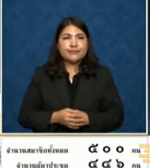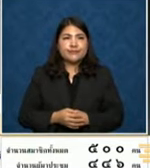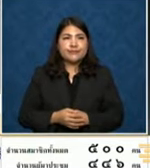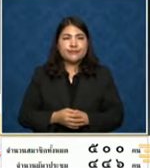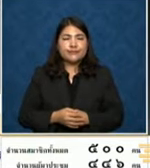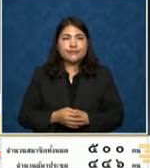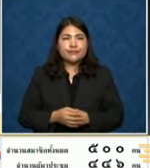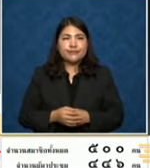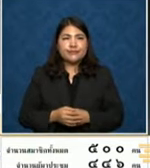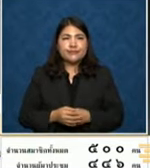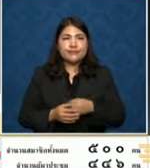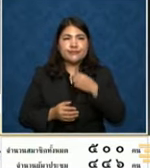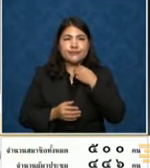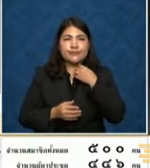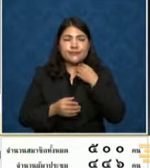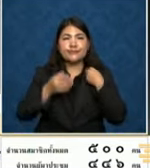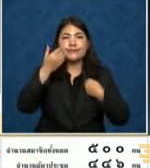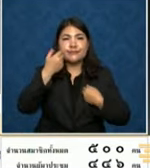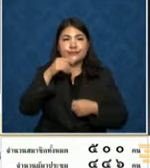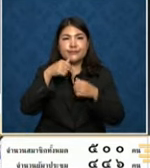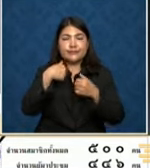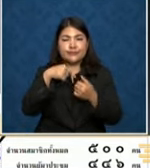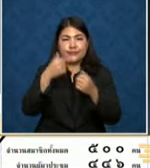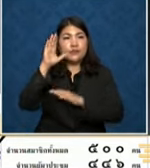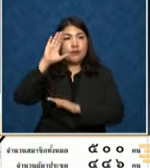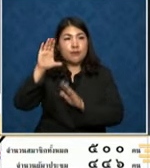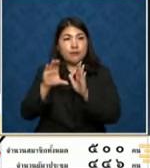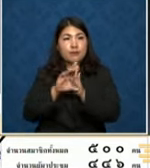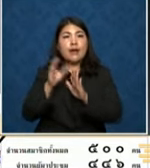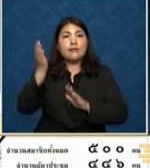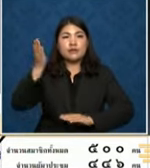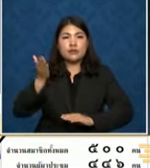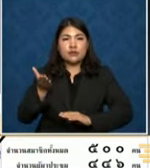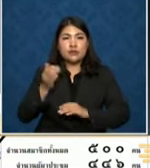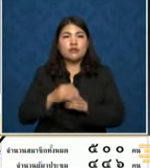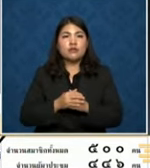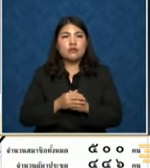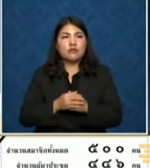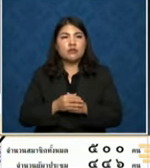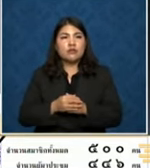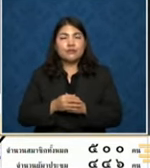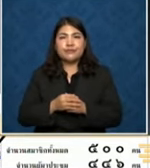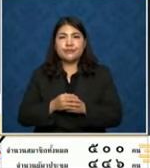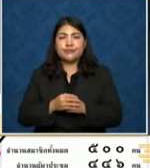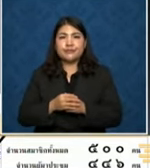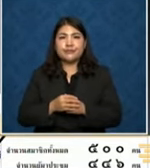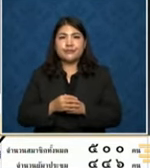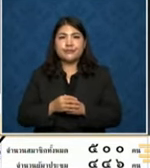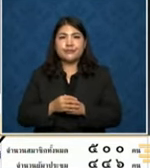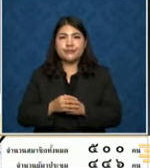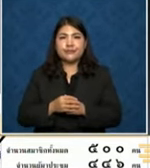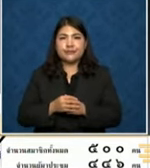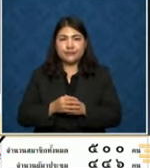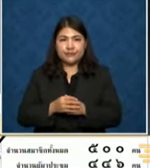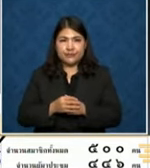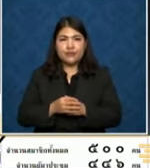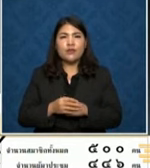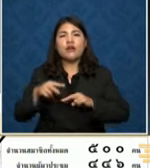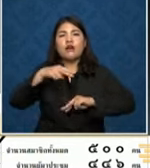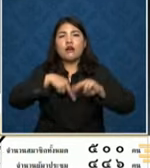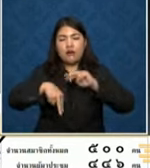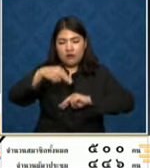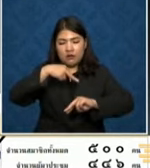ท่านประธานครับสไลด์ที่ปรากฏข้างบนนะครับเป็นสไลด์ที่สามารถพิสูจน์